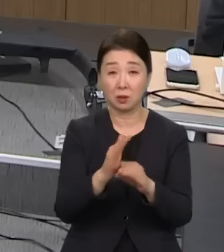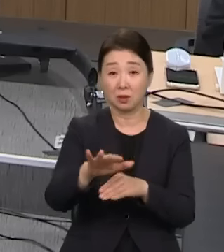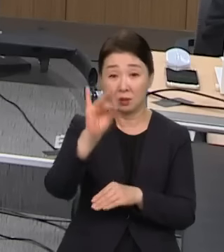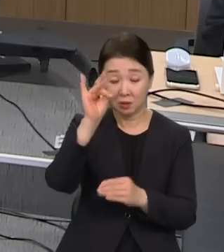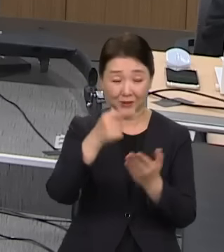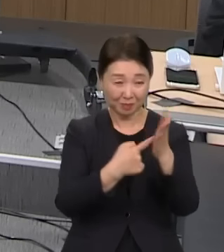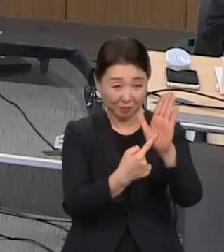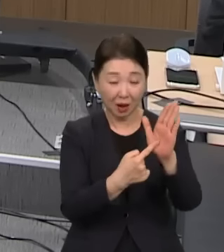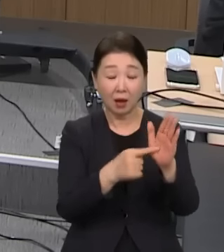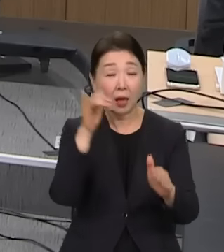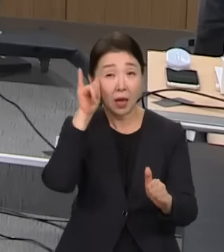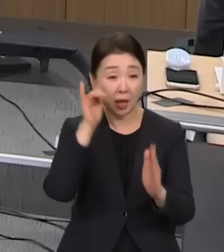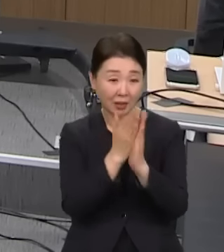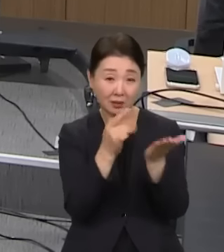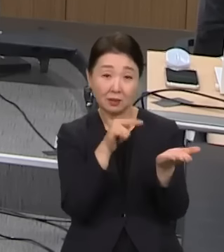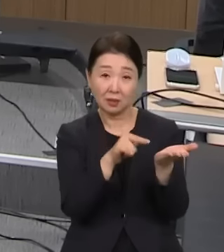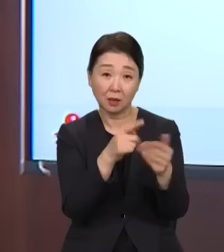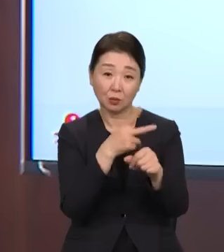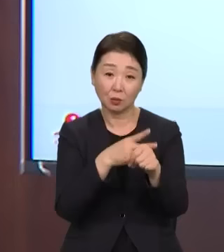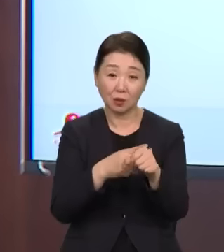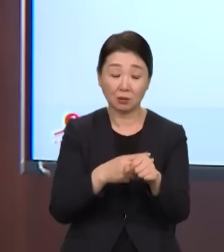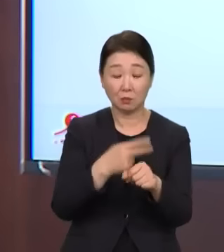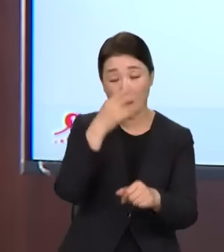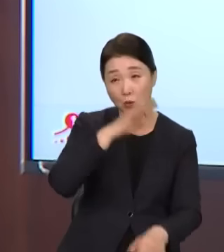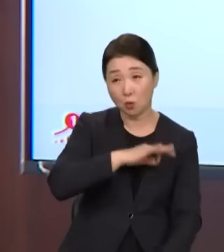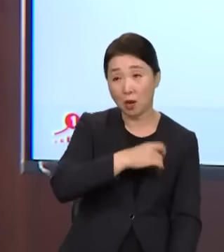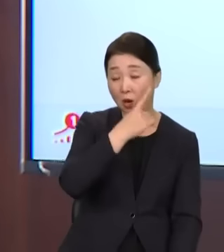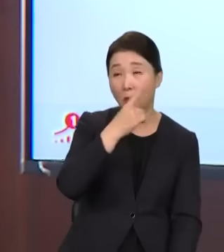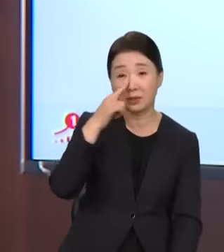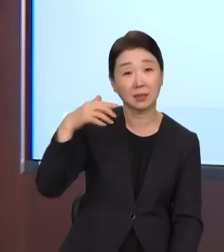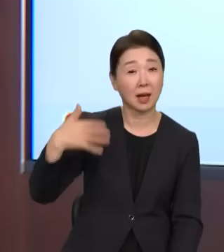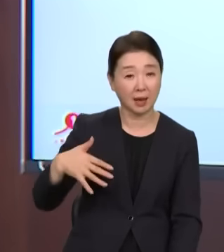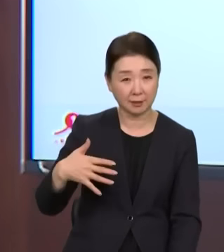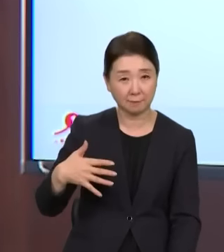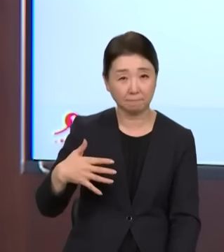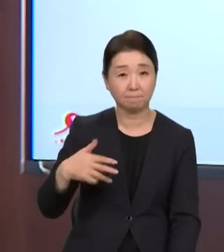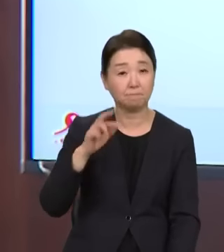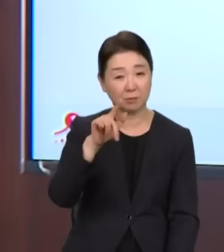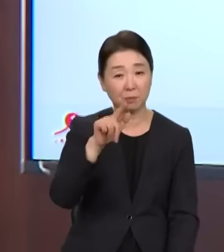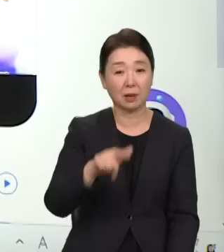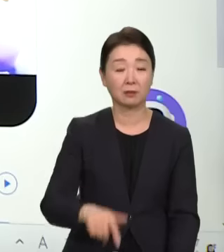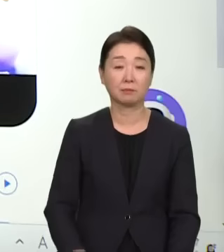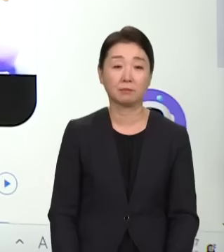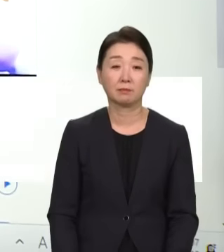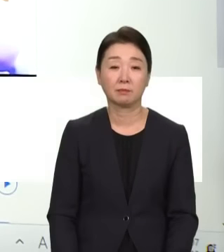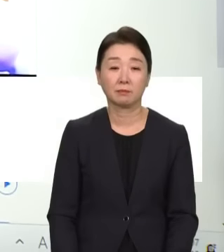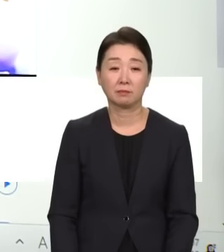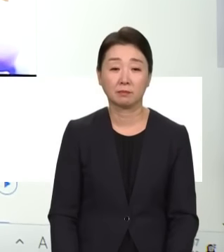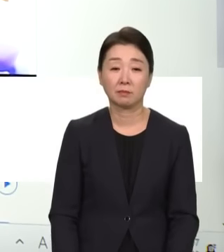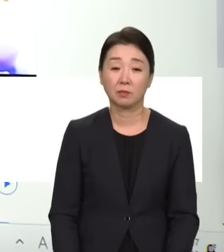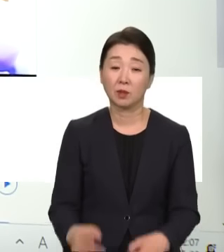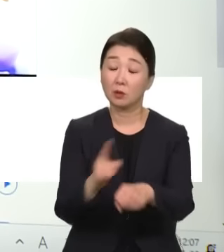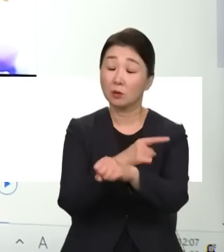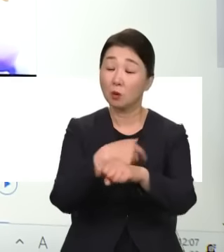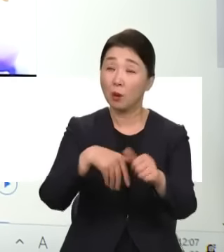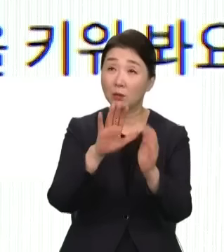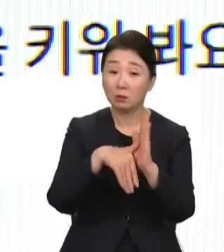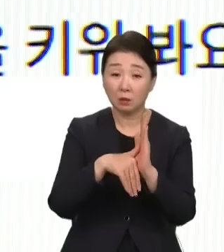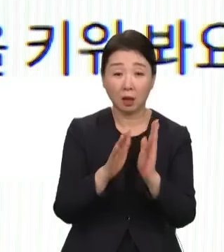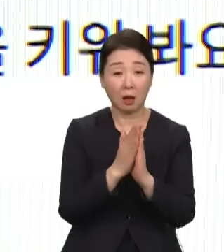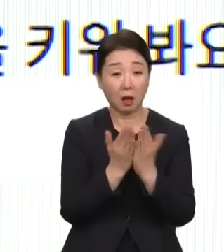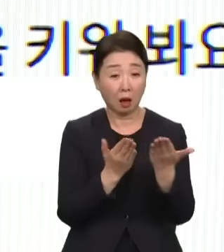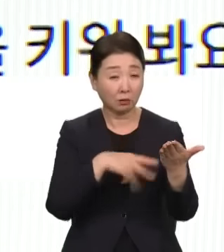공개된 AI 교과서에 대해 교사들은 효과가 검증되지 않았다고 지적했습니다. 디지털 환경에서 일반적으로 아이들이 읽는 속도가